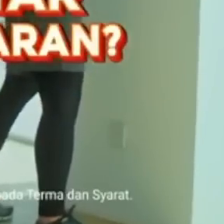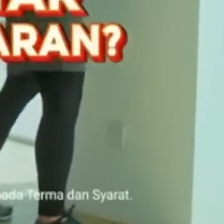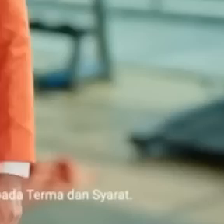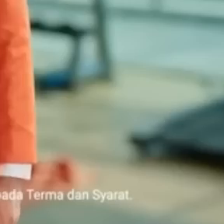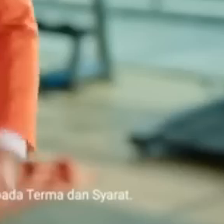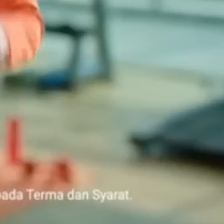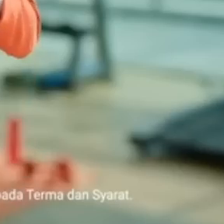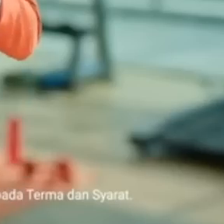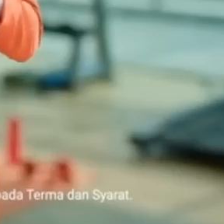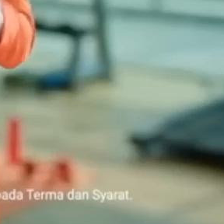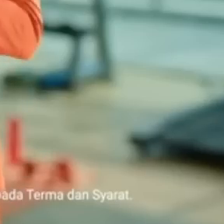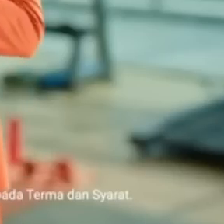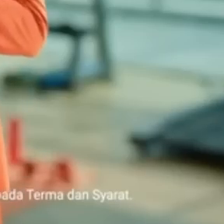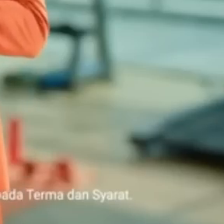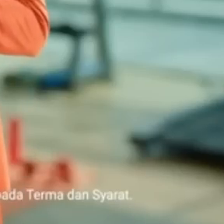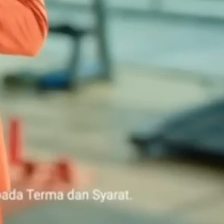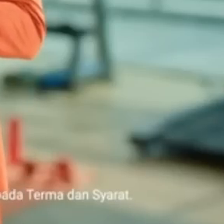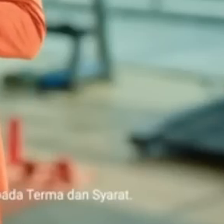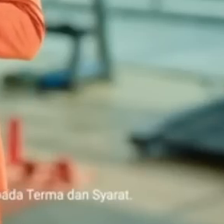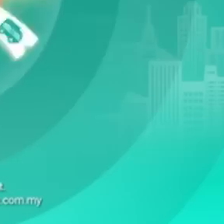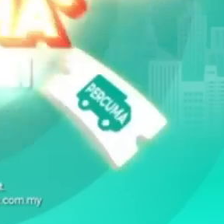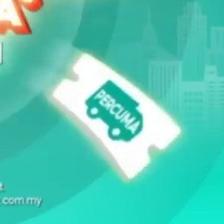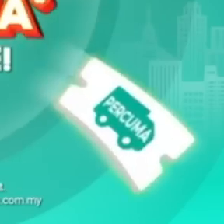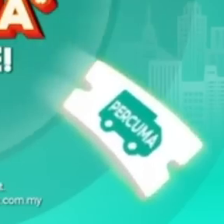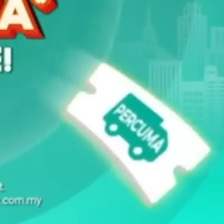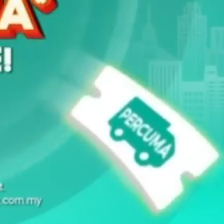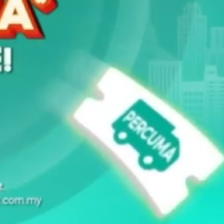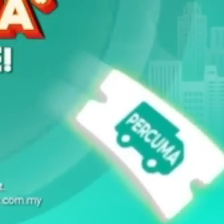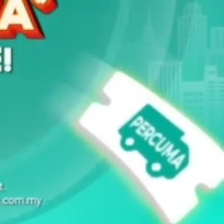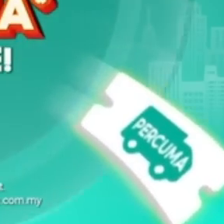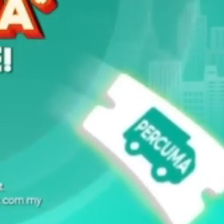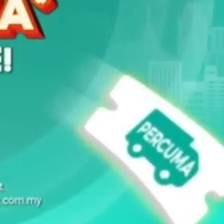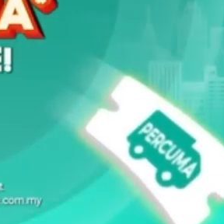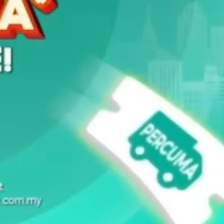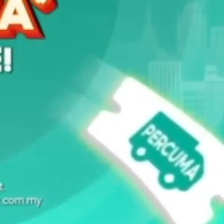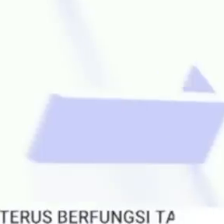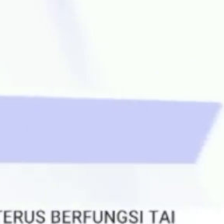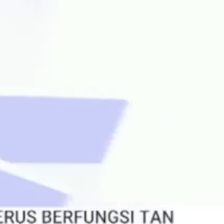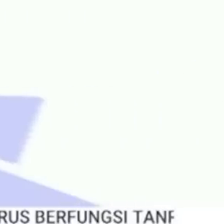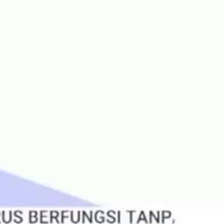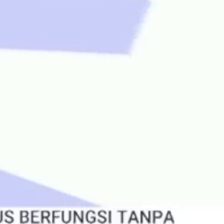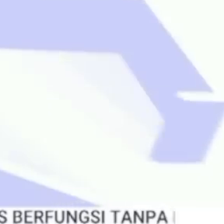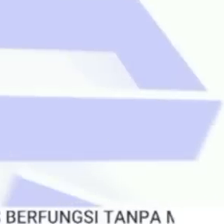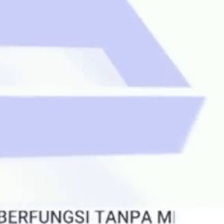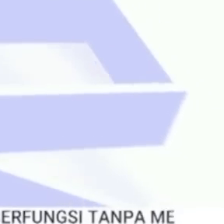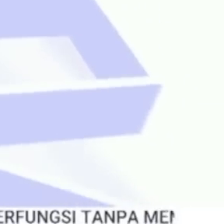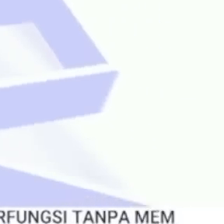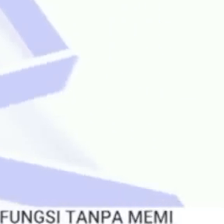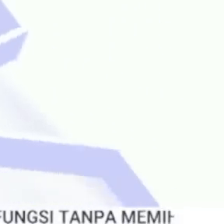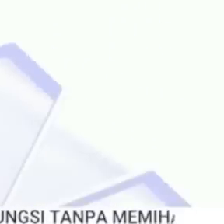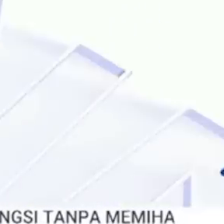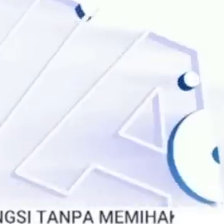Kena berbayar kalau dapat penghantaran percuma di Shopee. Beli sekarang di